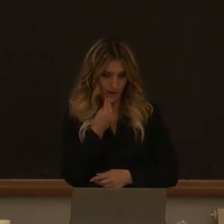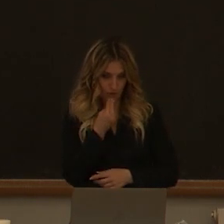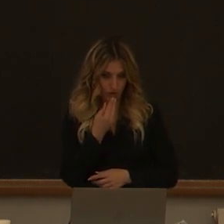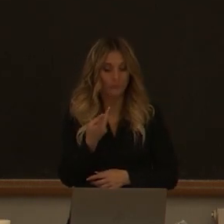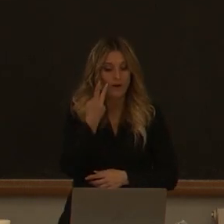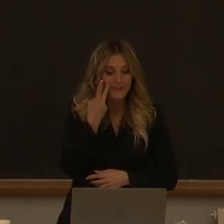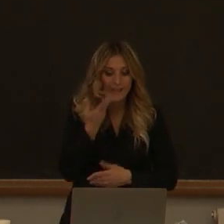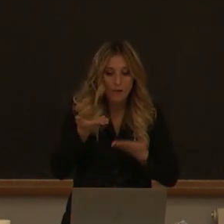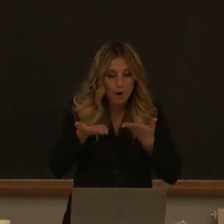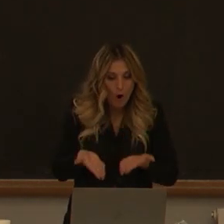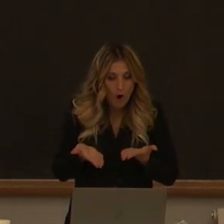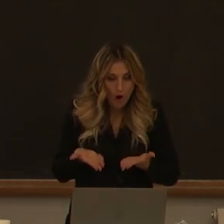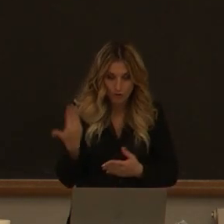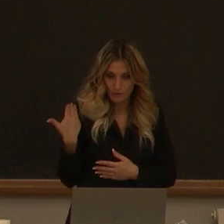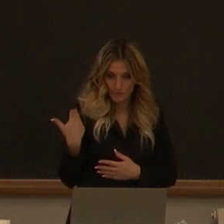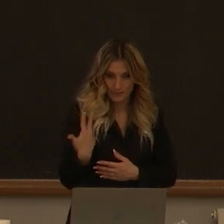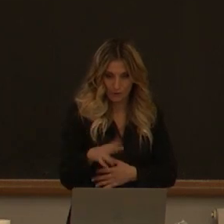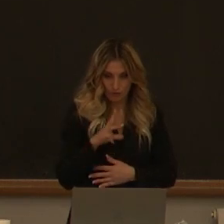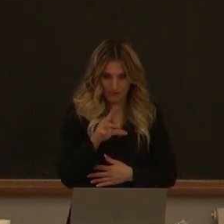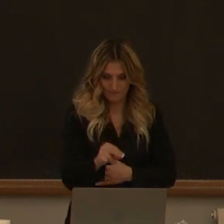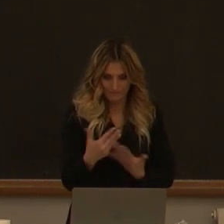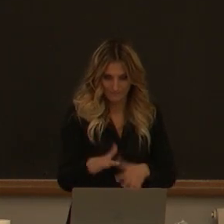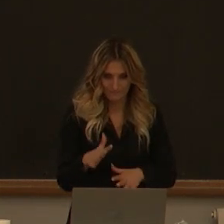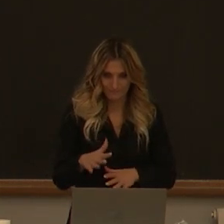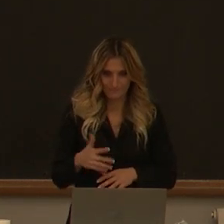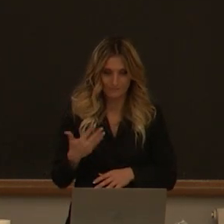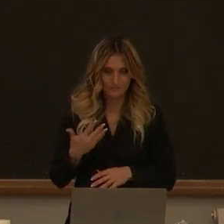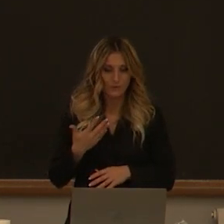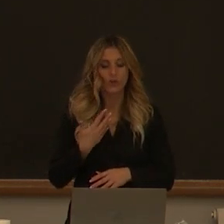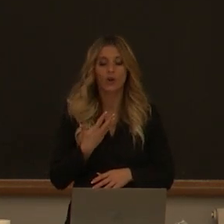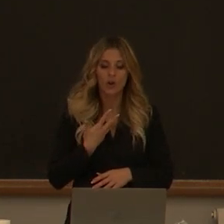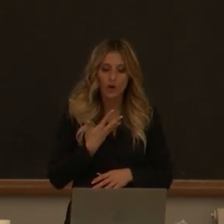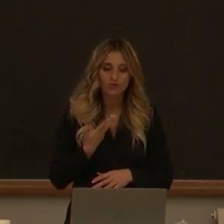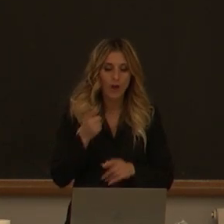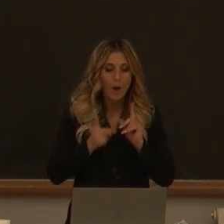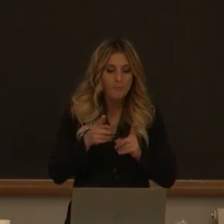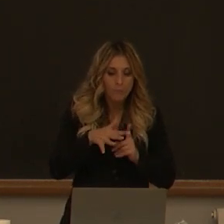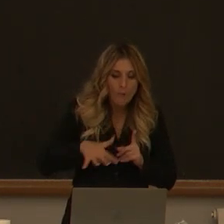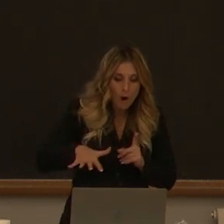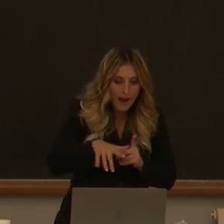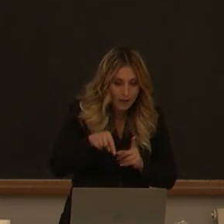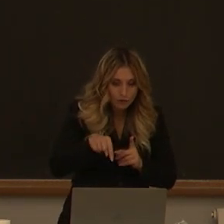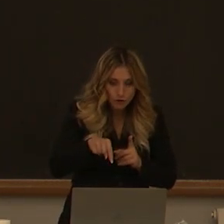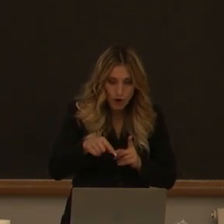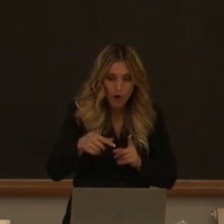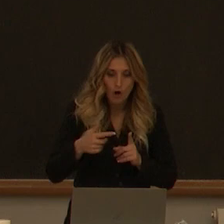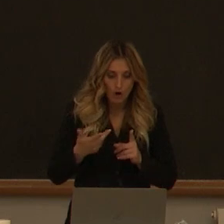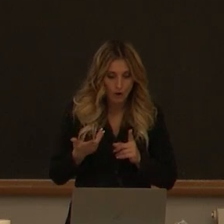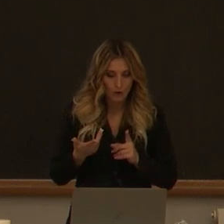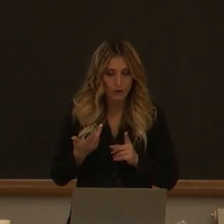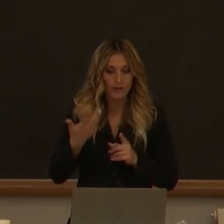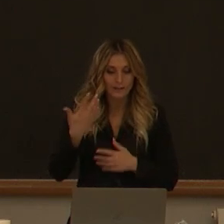che oggi è stato accennato prima, c'è un incremento, una sovrappopolazione del pianeta, con più però